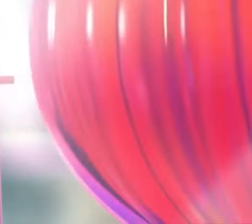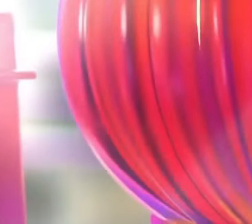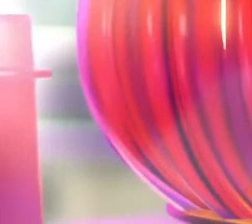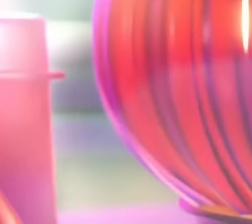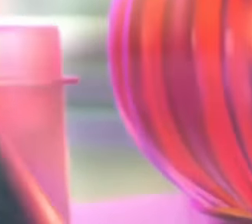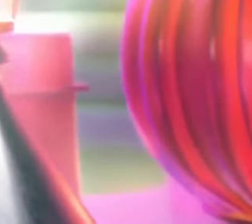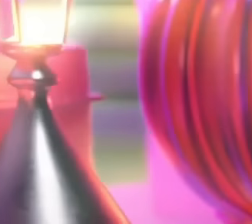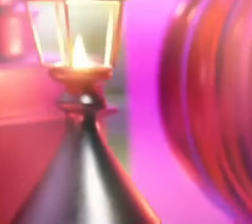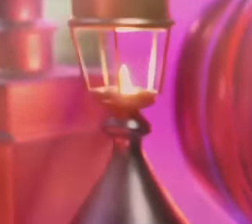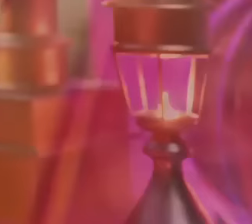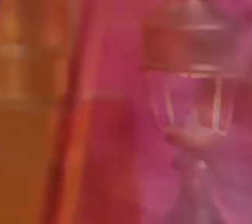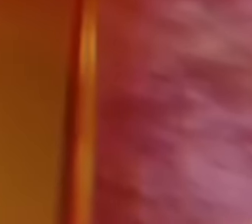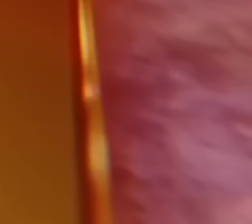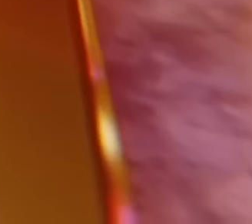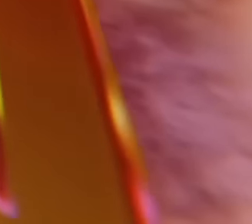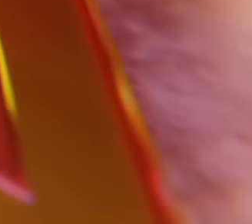حجتين